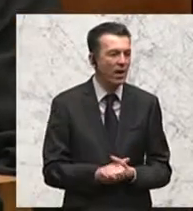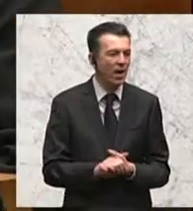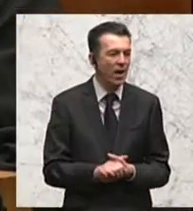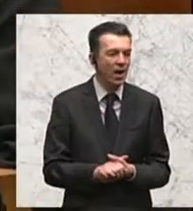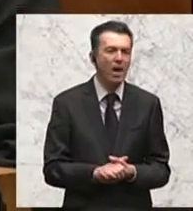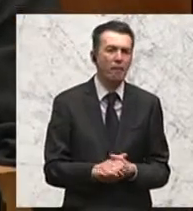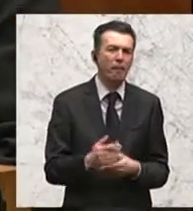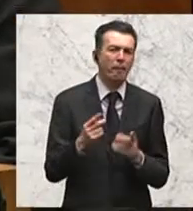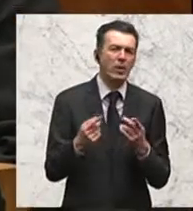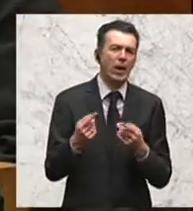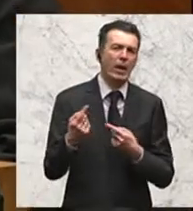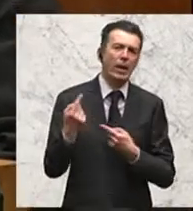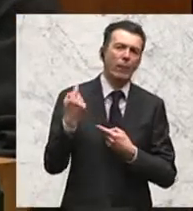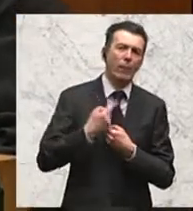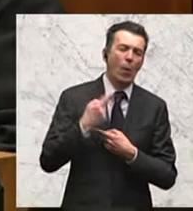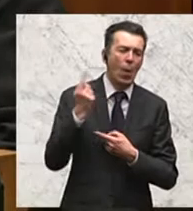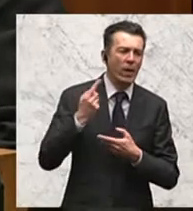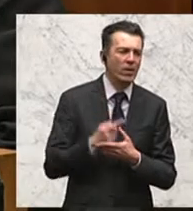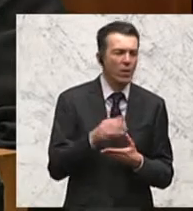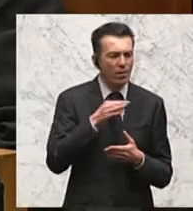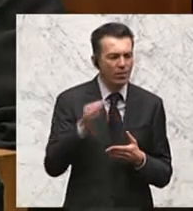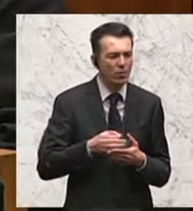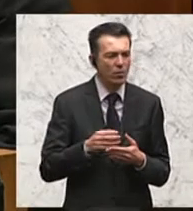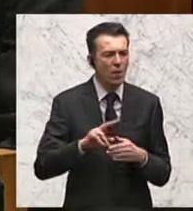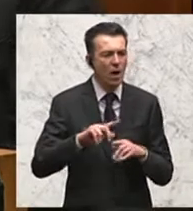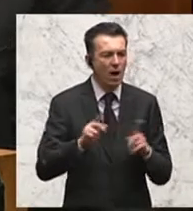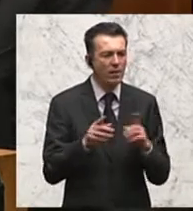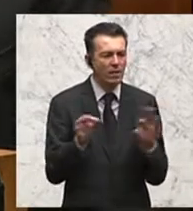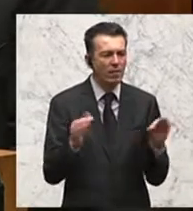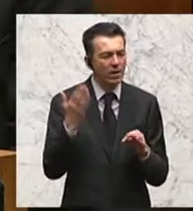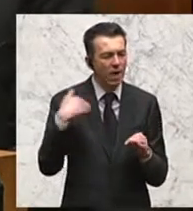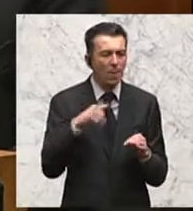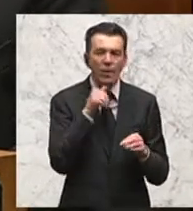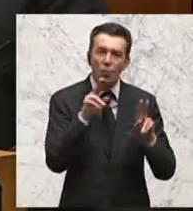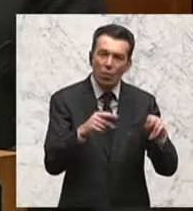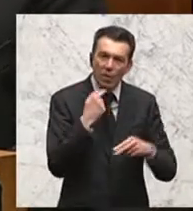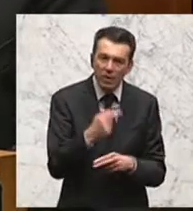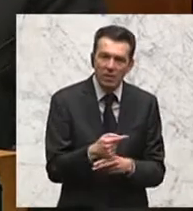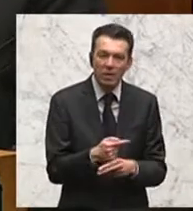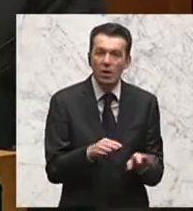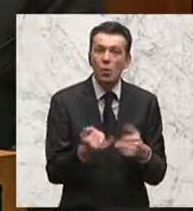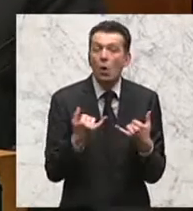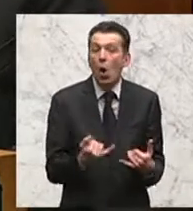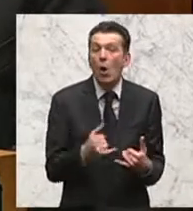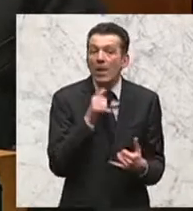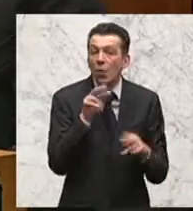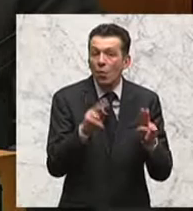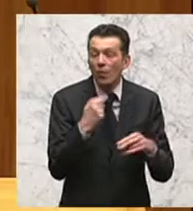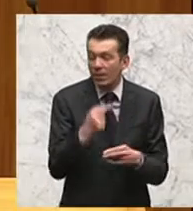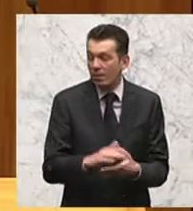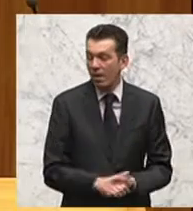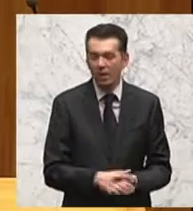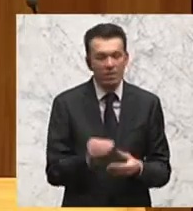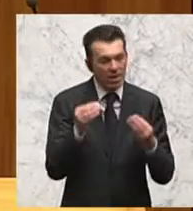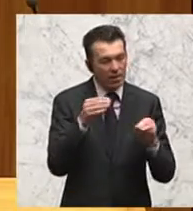umfasst wird. Versuche ich es abzuformulieren. Haben Sie damals die Unwahrheit gesagt oder heute die Unwahrheit gesagt? Sehr geehrte Damen und